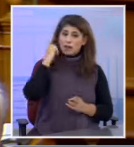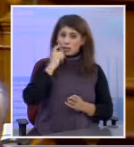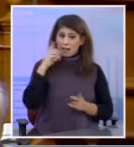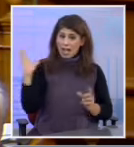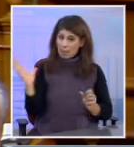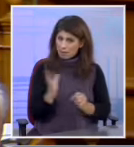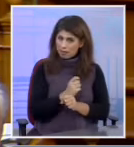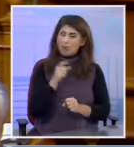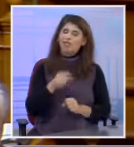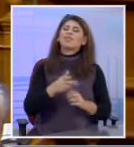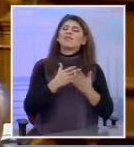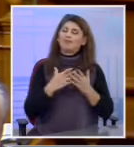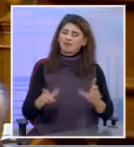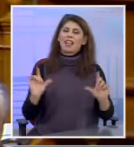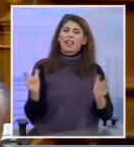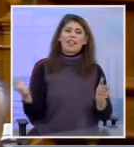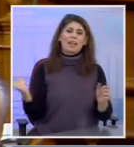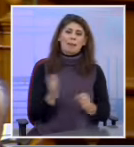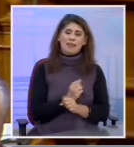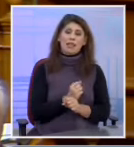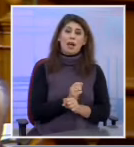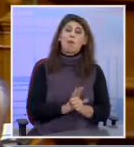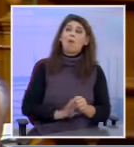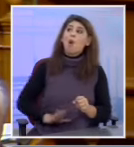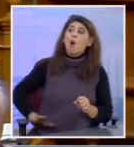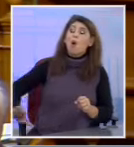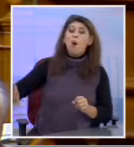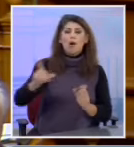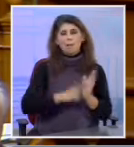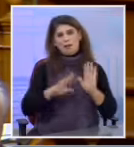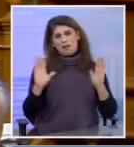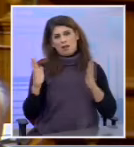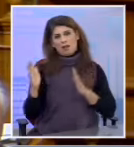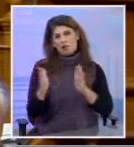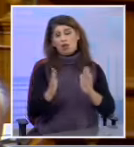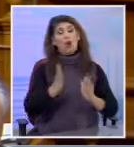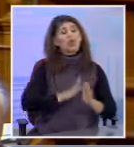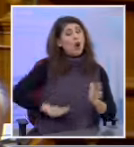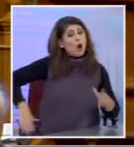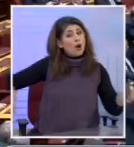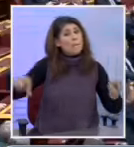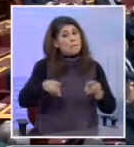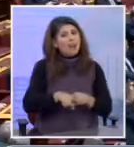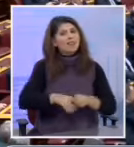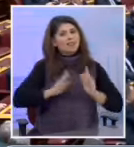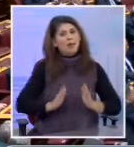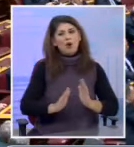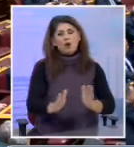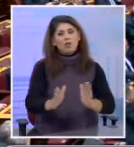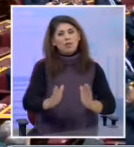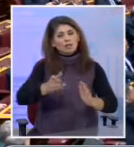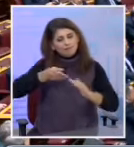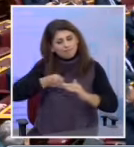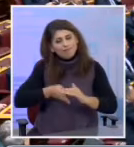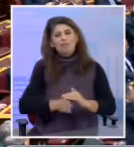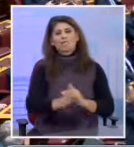το πετύχουμε θα είναι μια μεγάλη εθνική επιτυχία που όλοι σας θα πρέπει να τη χειροκροτήσετε. Και όλοι μαζί να προχωρήσουμε για να βγει